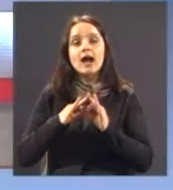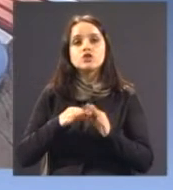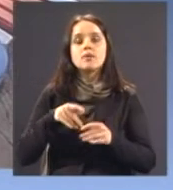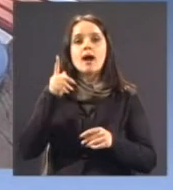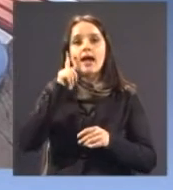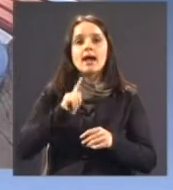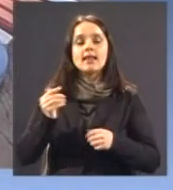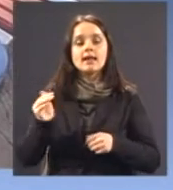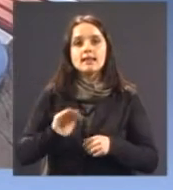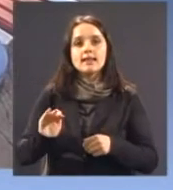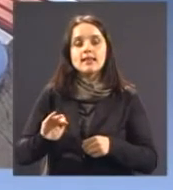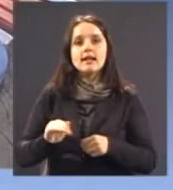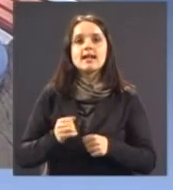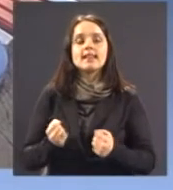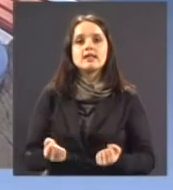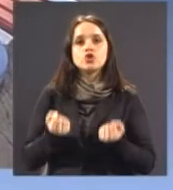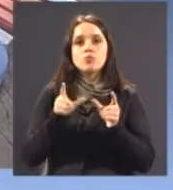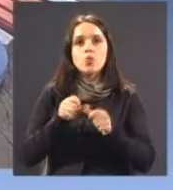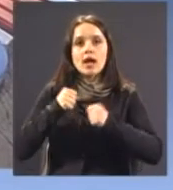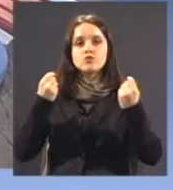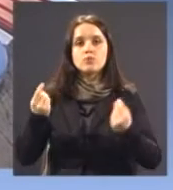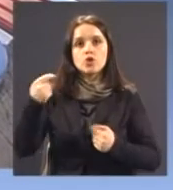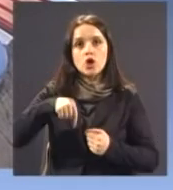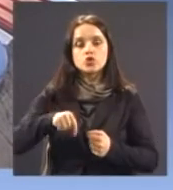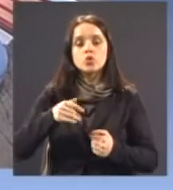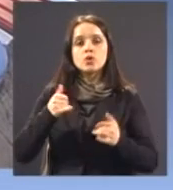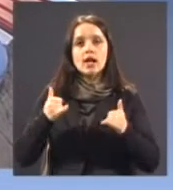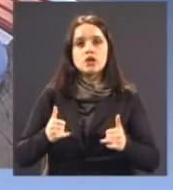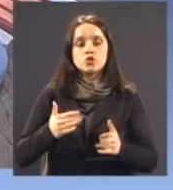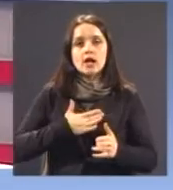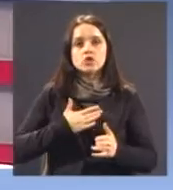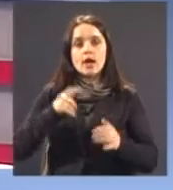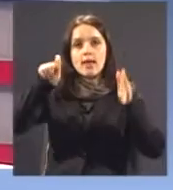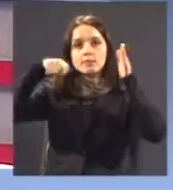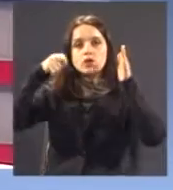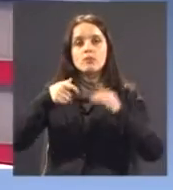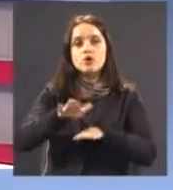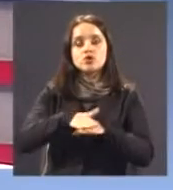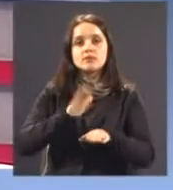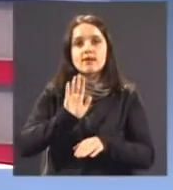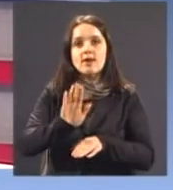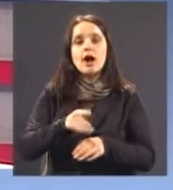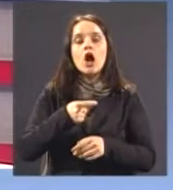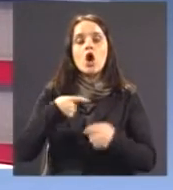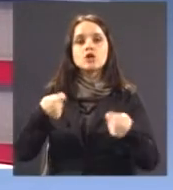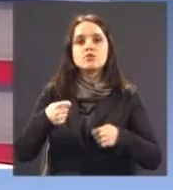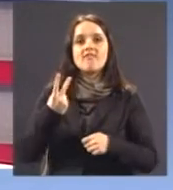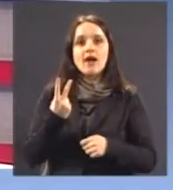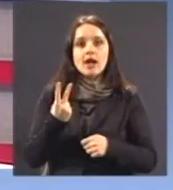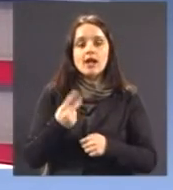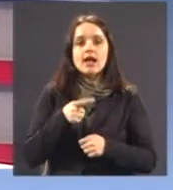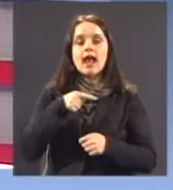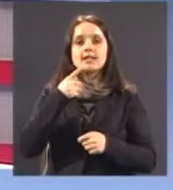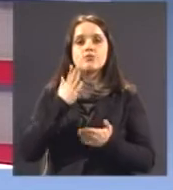razvoju. Dobrodošli u našu današnju emisiju. Hvala. Krenut ćemo sa vama, gospođo Varunek. Evo, već smo rekli da ste vi